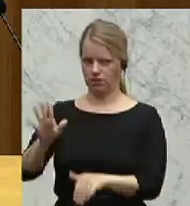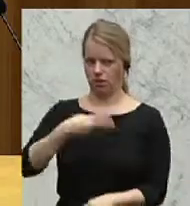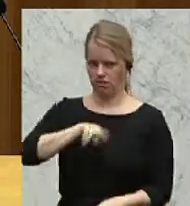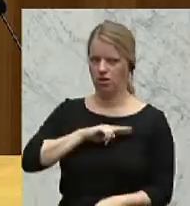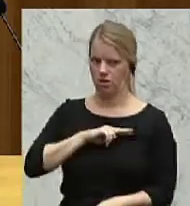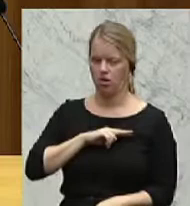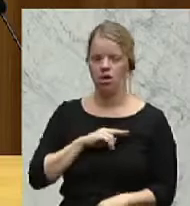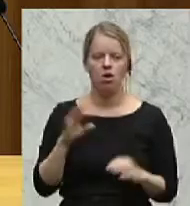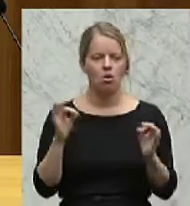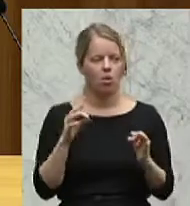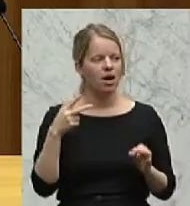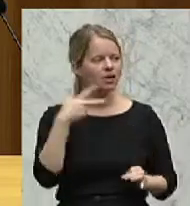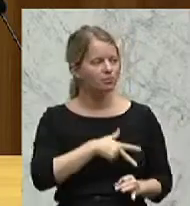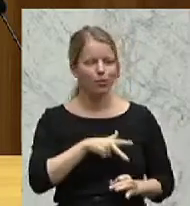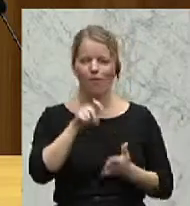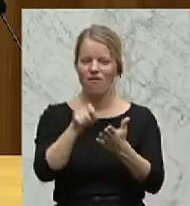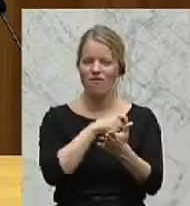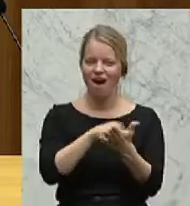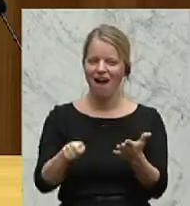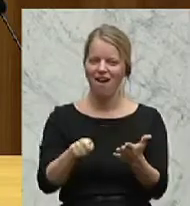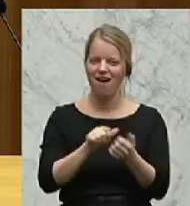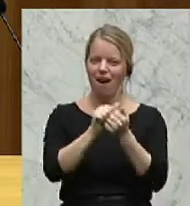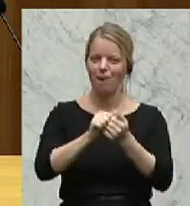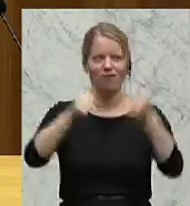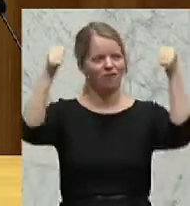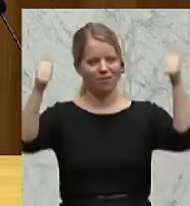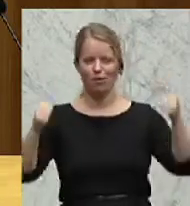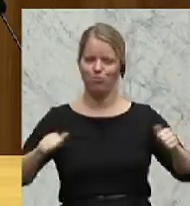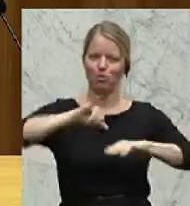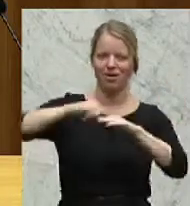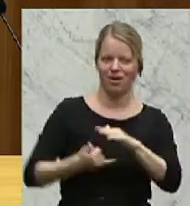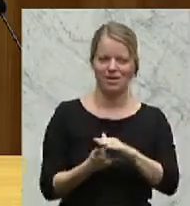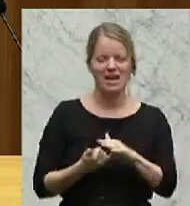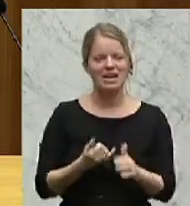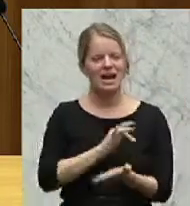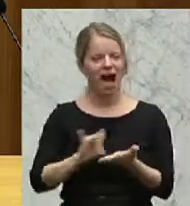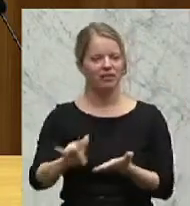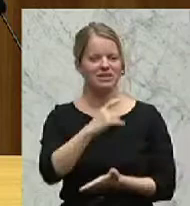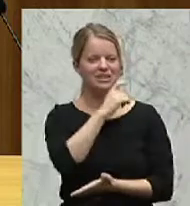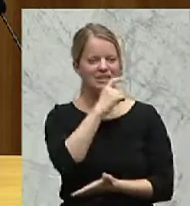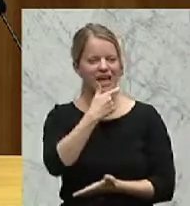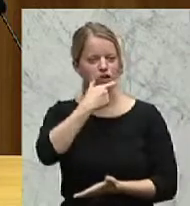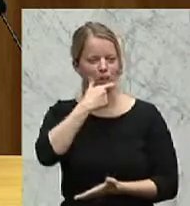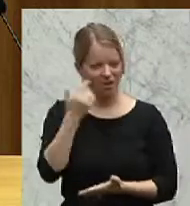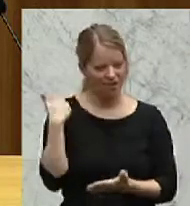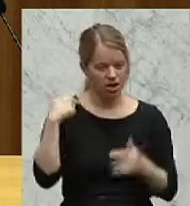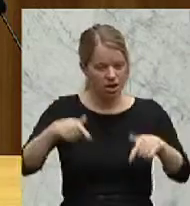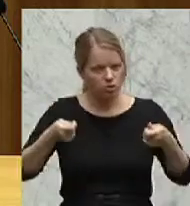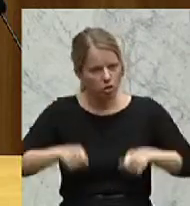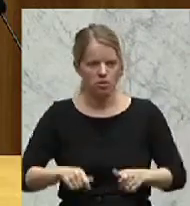das SPÖ-Wahlkampfprojekt, die Gratis-Zahlenspange, die zwar hier herinnen beschlossen worden ist, aber die Finanzierung bis heute nicht steht. Es gab jetzt